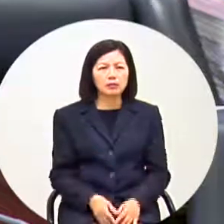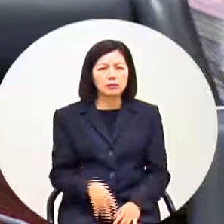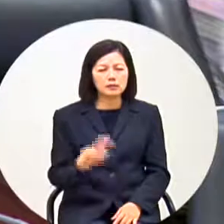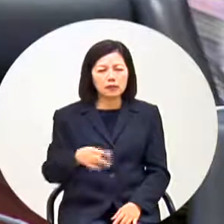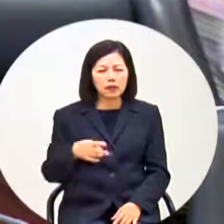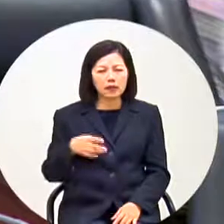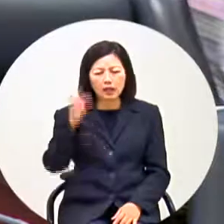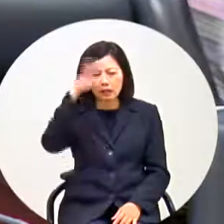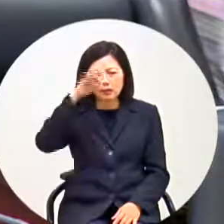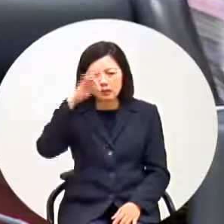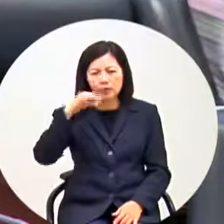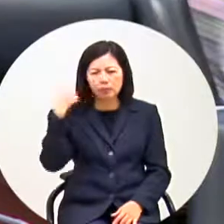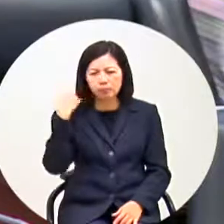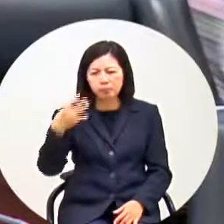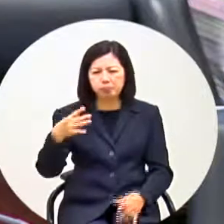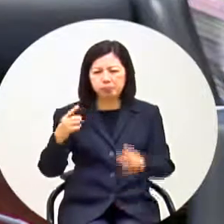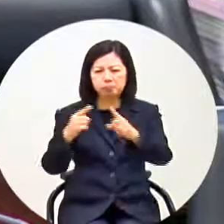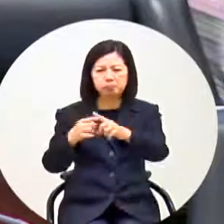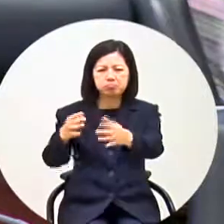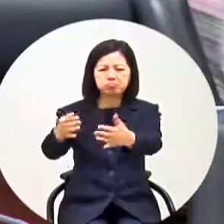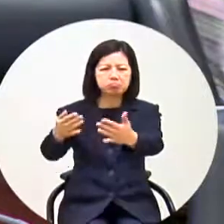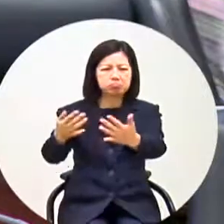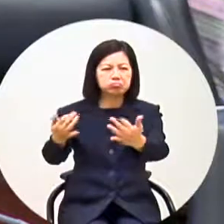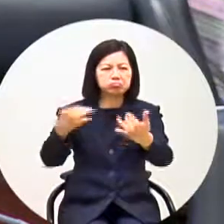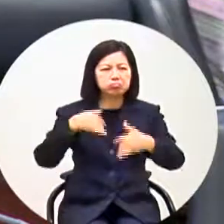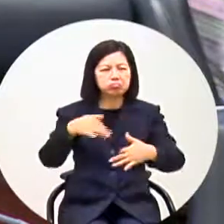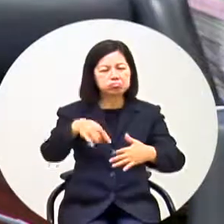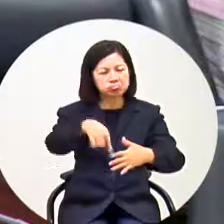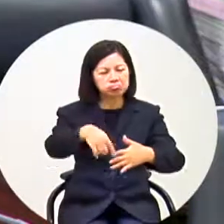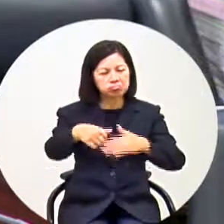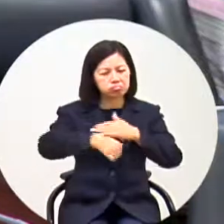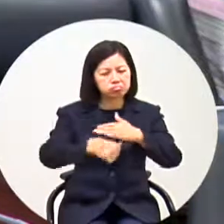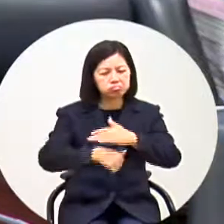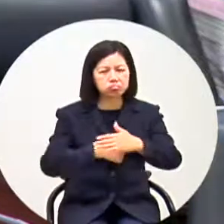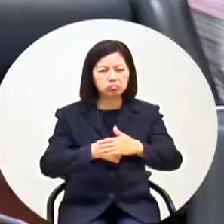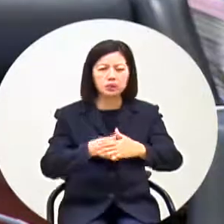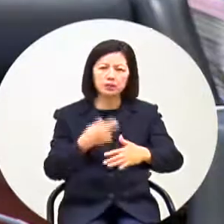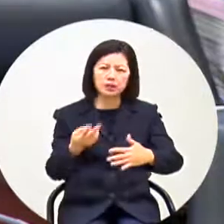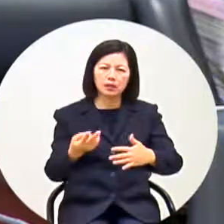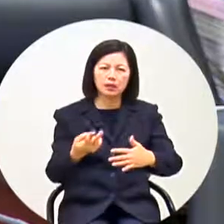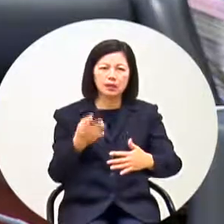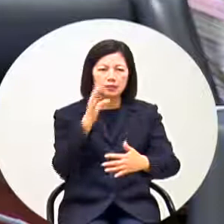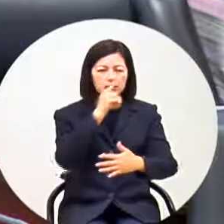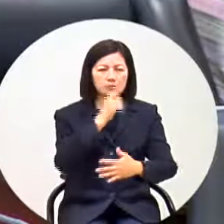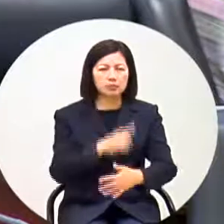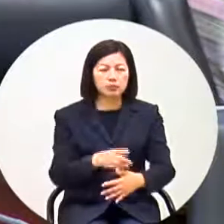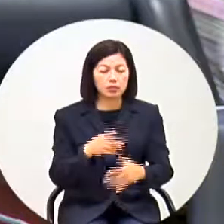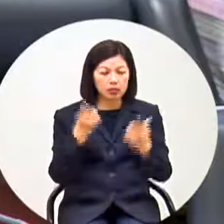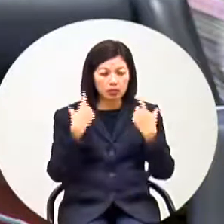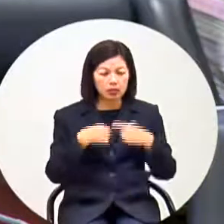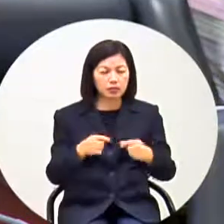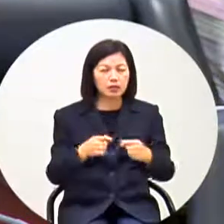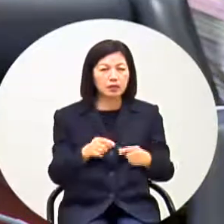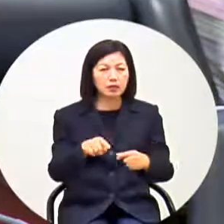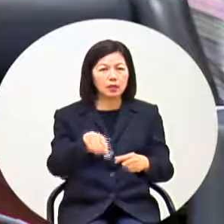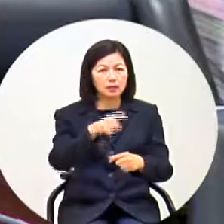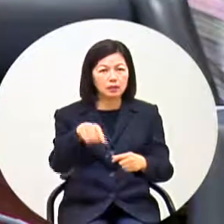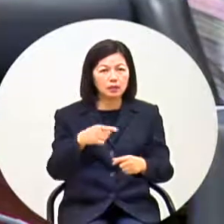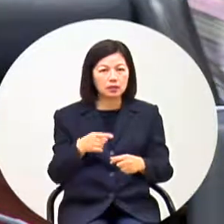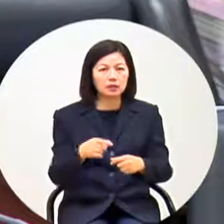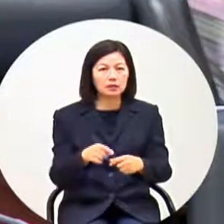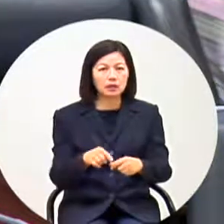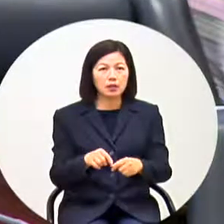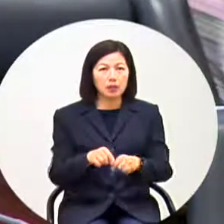外，那对于我们原本眷村来自我们大江南北的特殊文化保